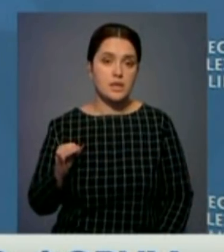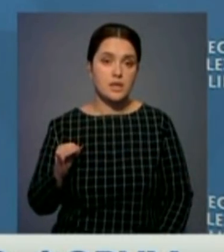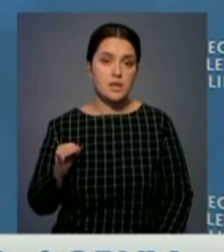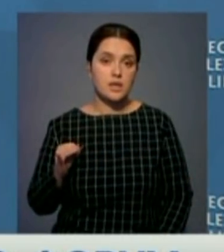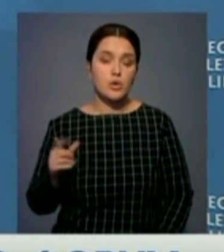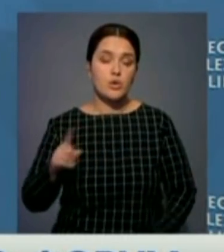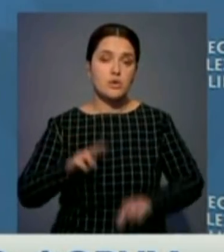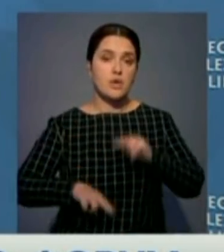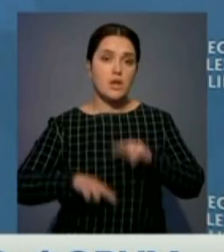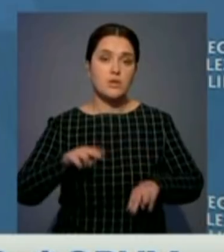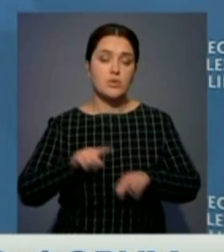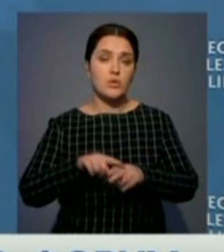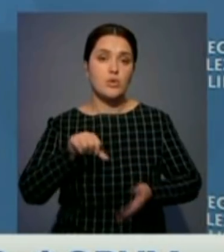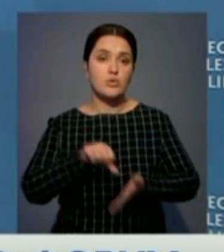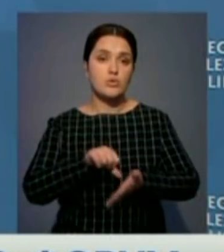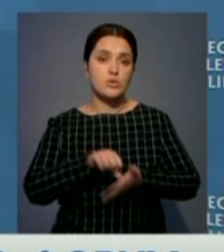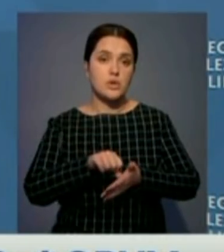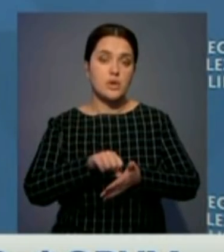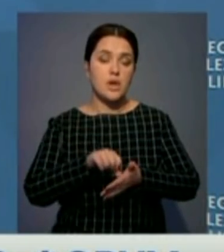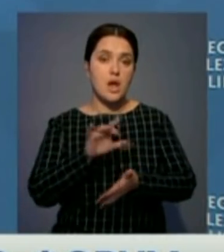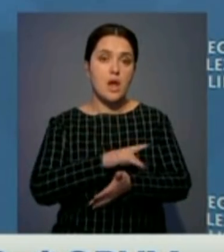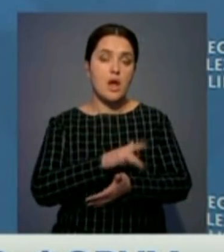сферах строительства и обслуживания